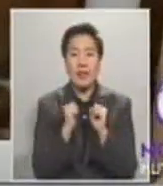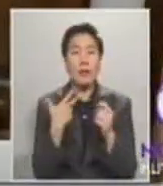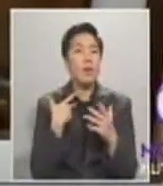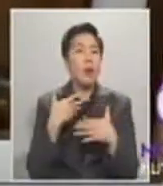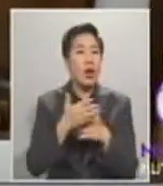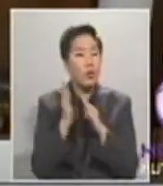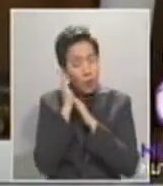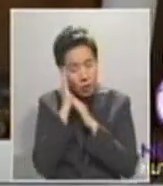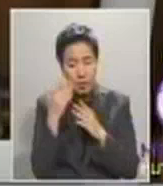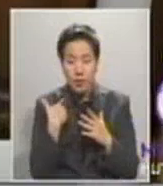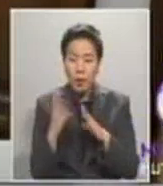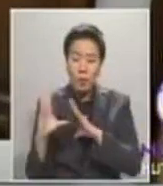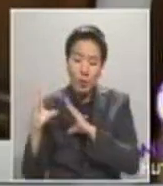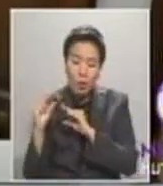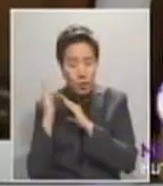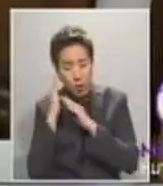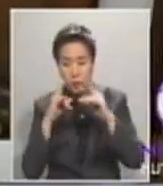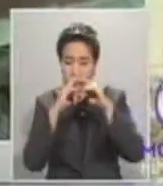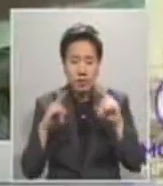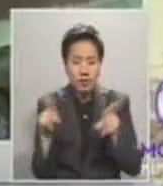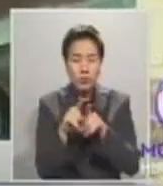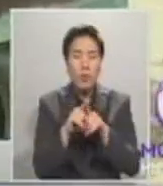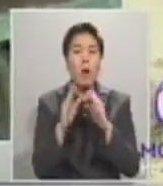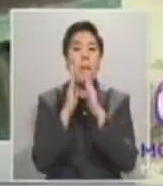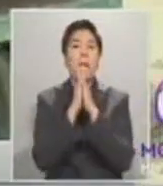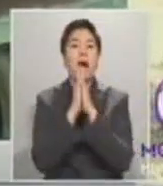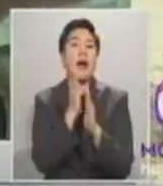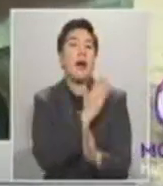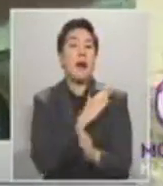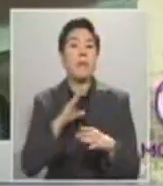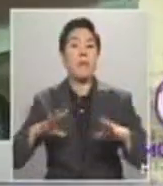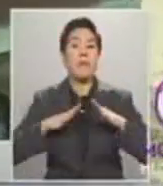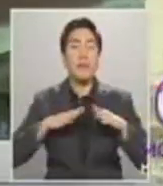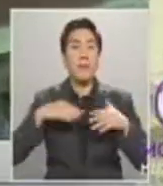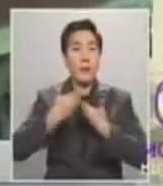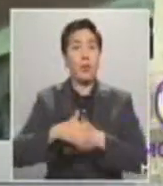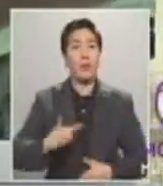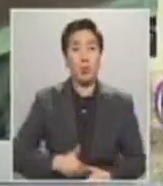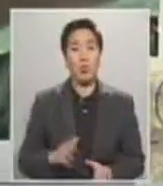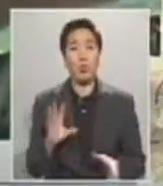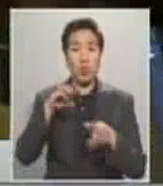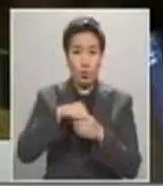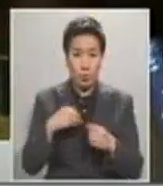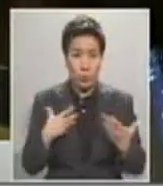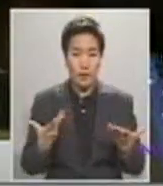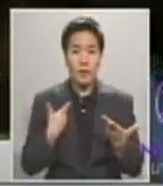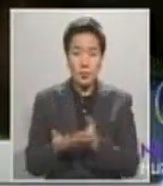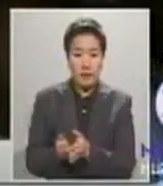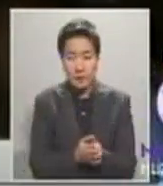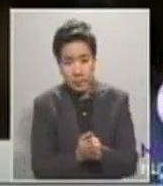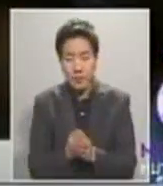ะมีที่นอนหมอนมุ้งคล้ายๆกุฏิพระมีห้องน้ำด้วยนะ โอ้ย มีห้องครัวด้ว